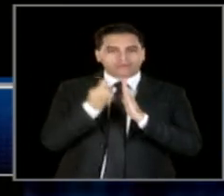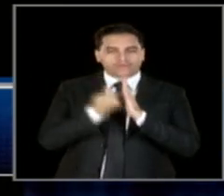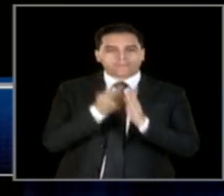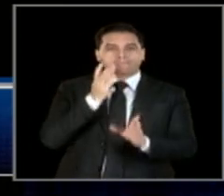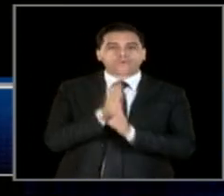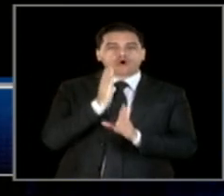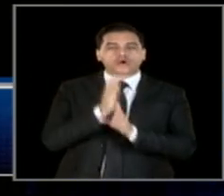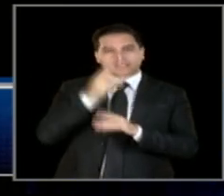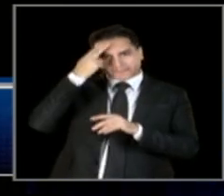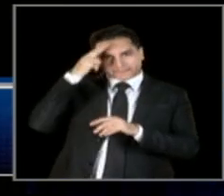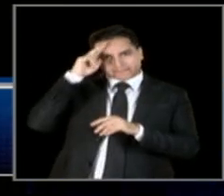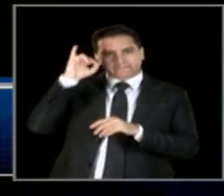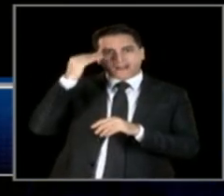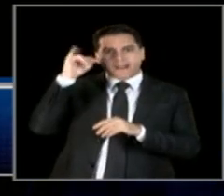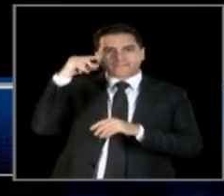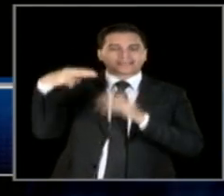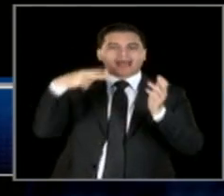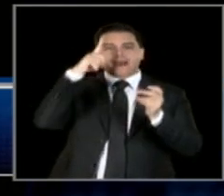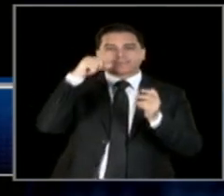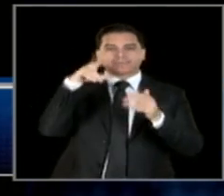إخراج محمد عبد العزيز،